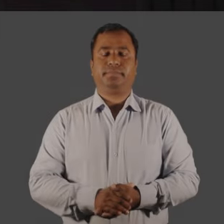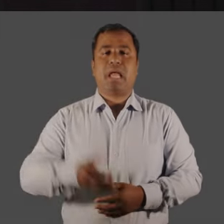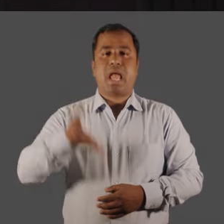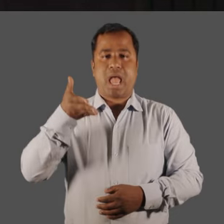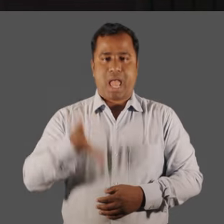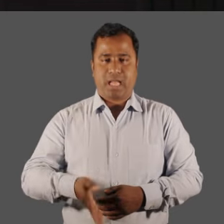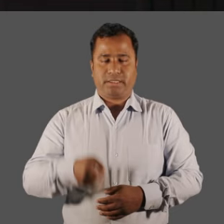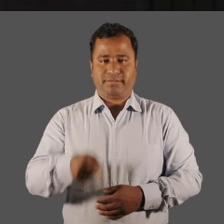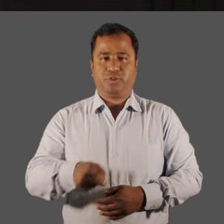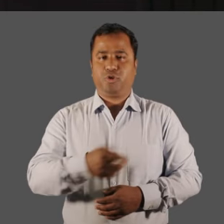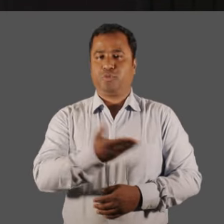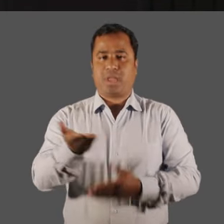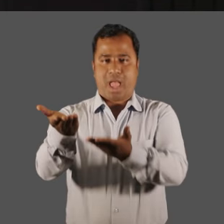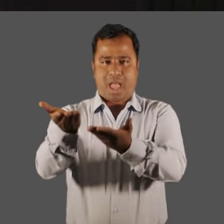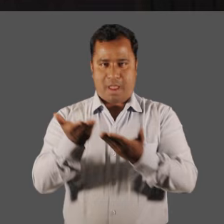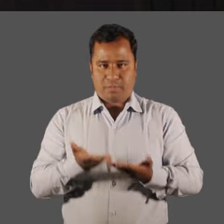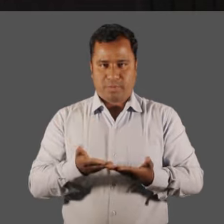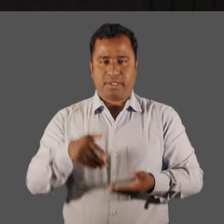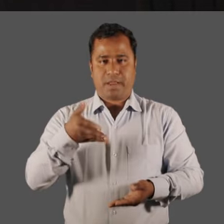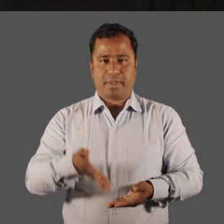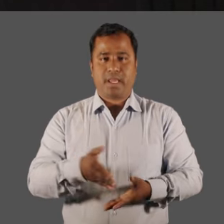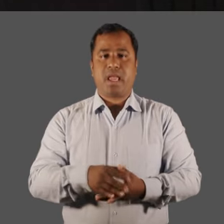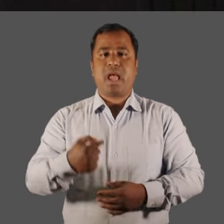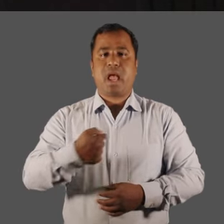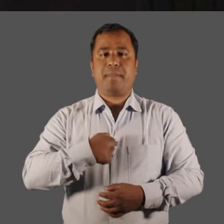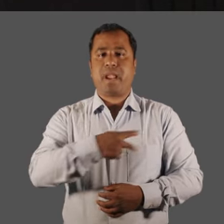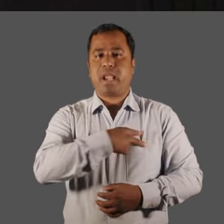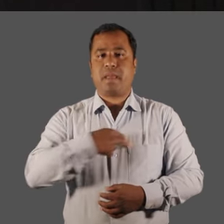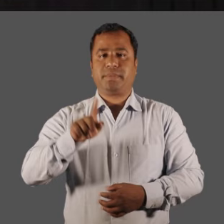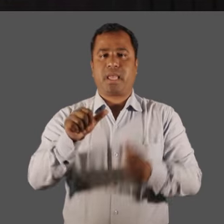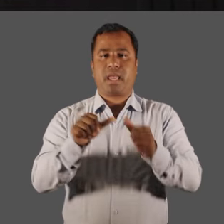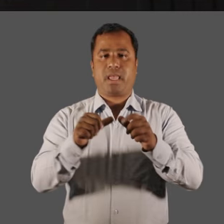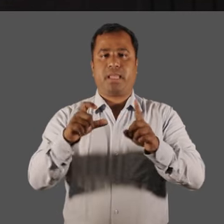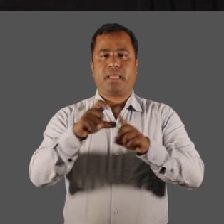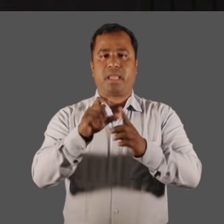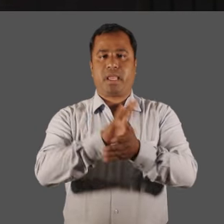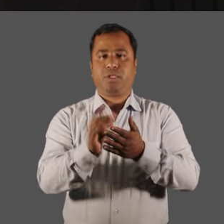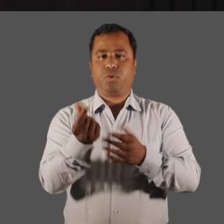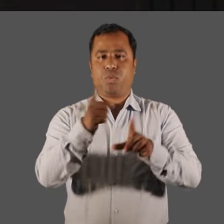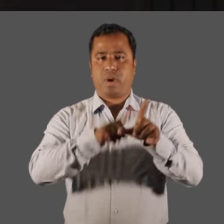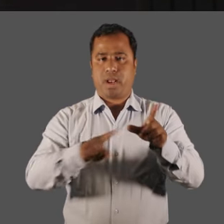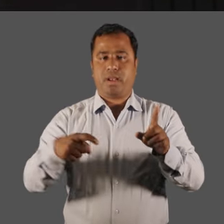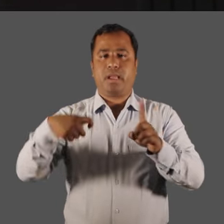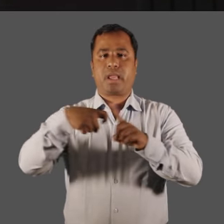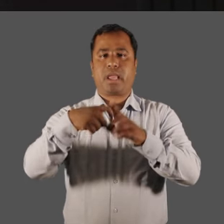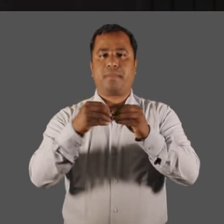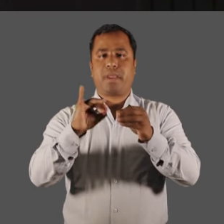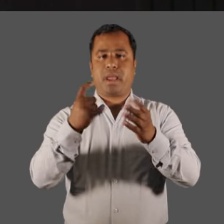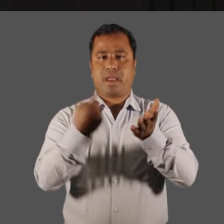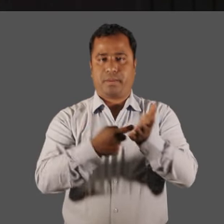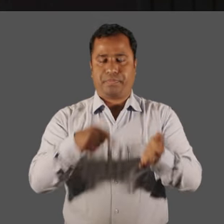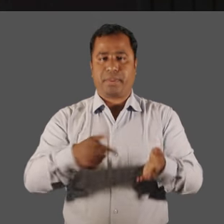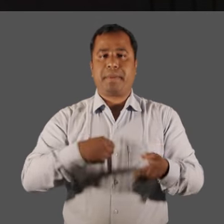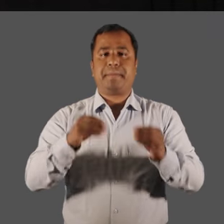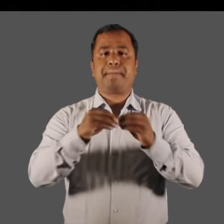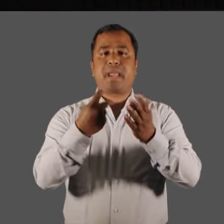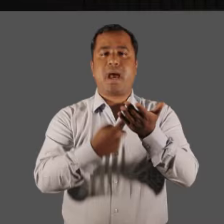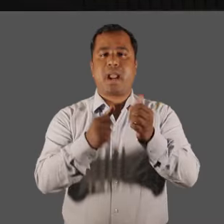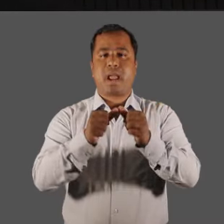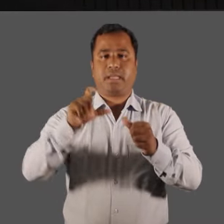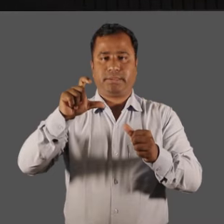আজকের পডকাস্টে আপনাদের স্বাগত জানাচ্ছি। আমি মোহাম্মদ জাহিদুল কবির, আমি ব্র্যাকে একজন কর্মী। আজকে আমাদের অতিথি